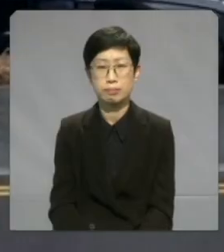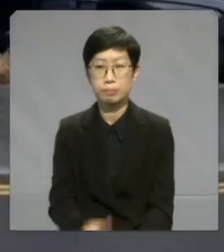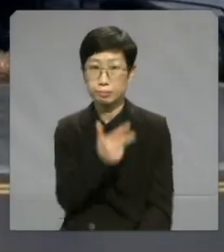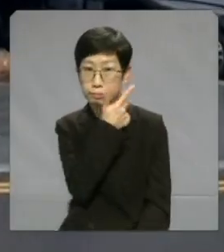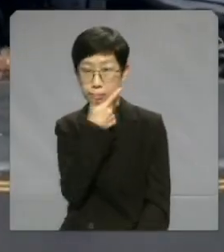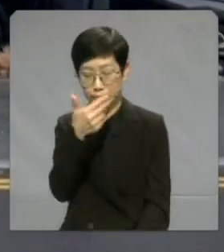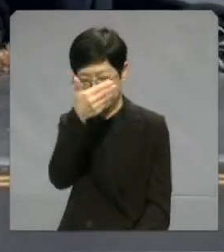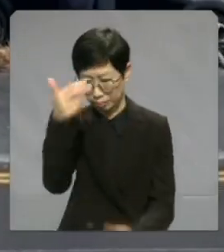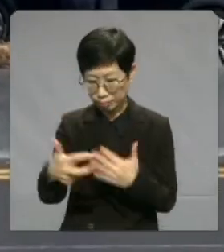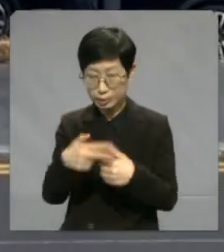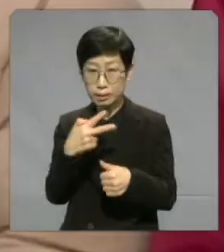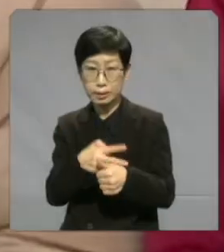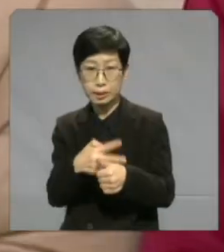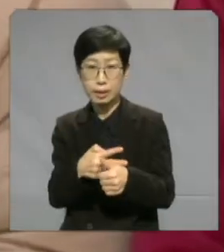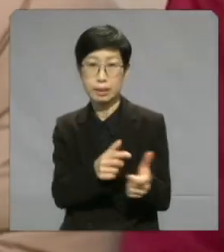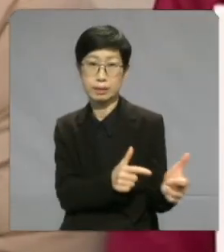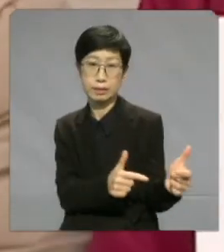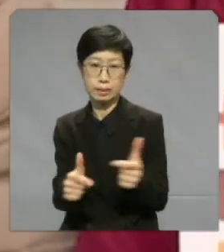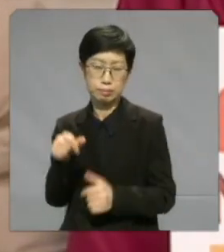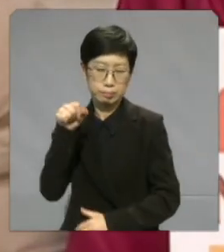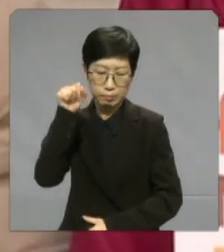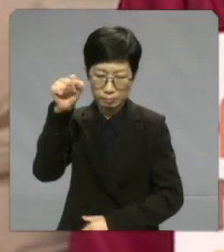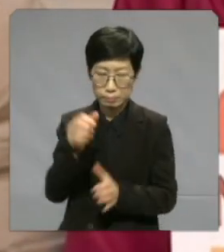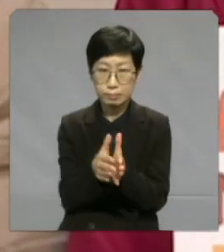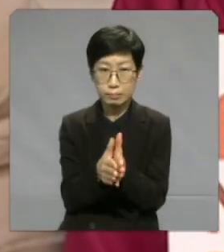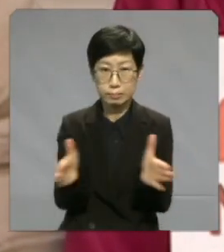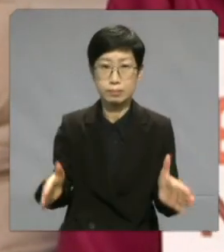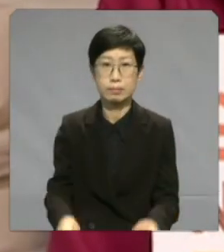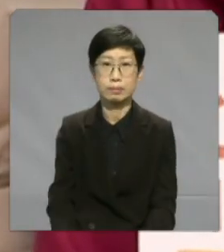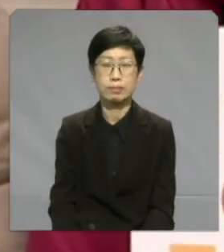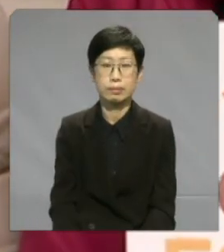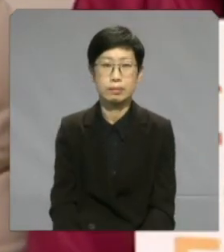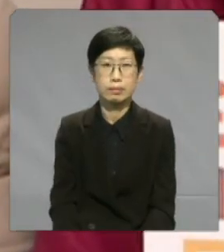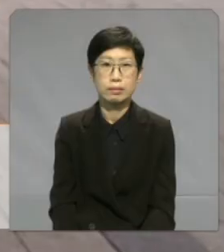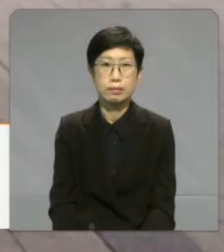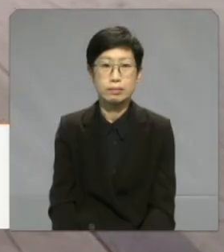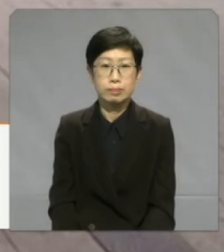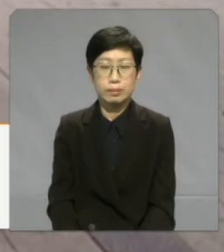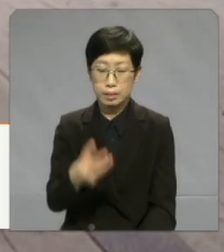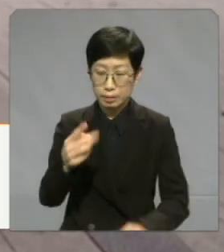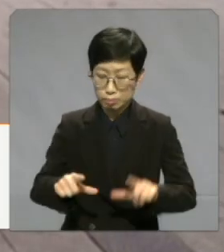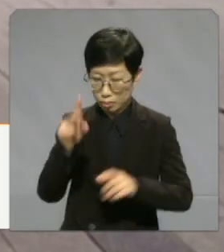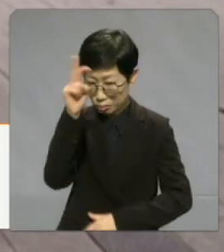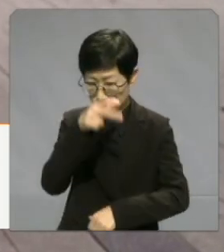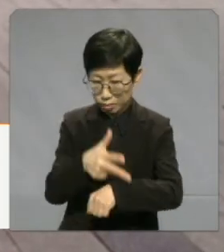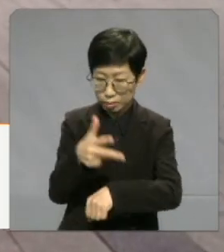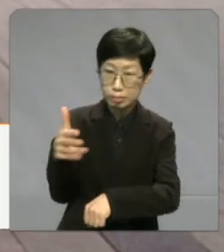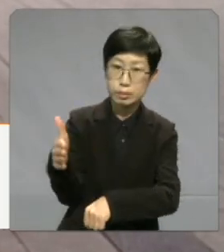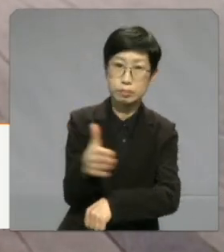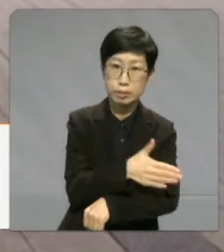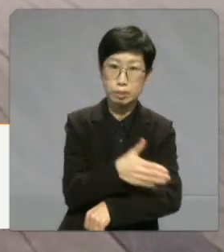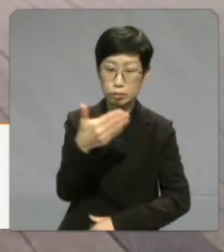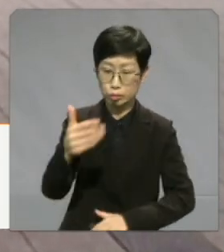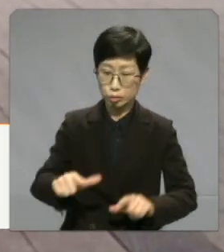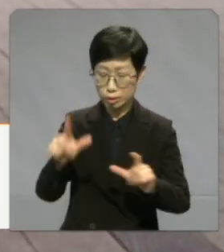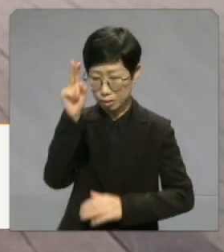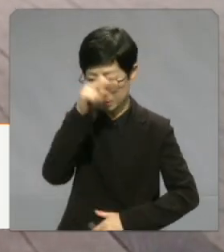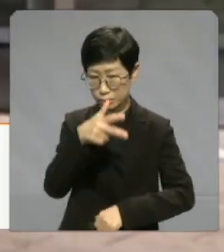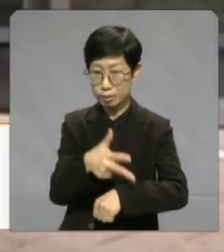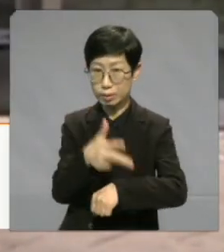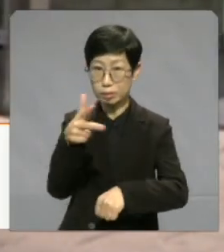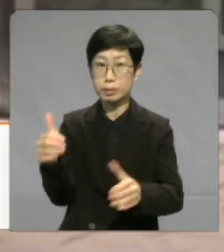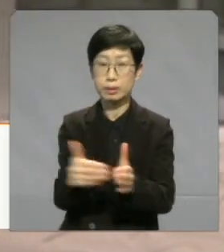영국 젊은 의사 수천 명이 파업에 돌입했습니다. 3일 오전 7시부터 9일 오전